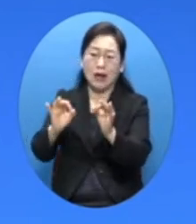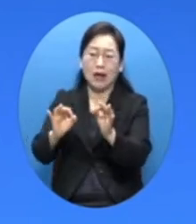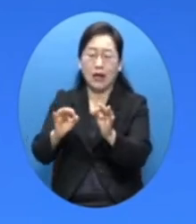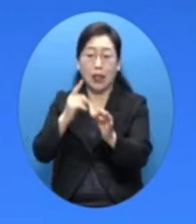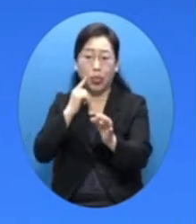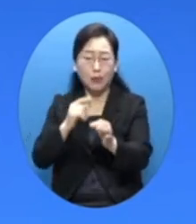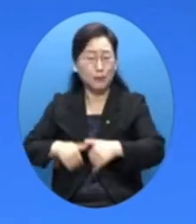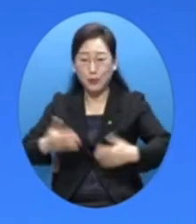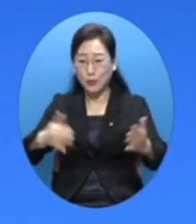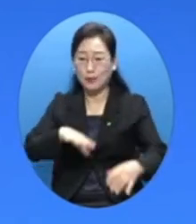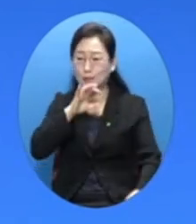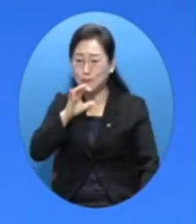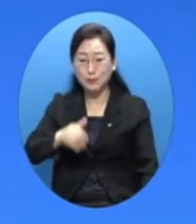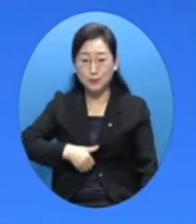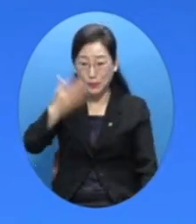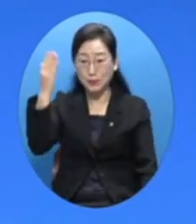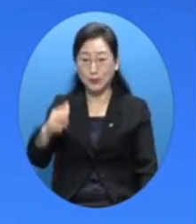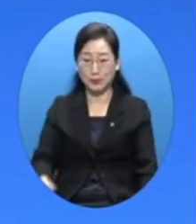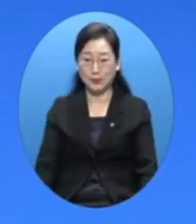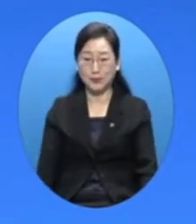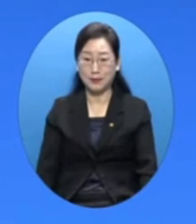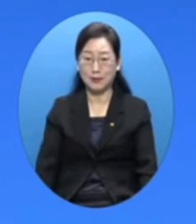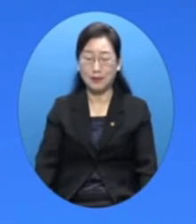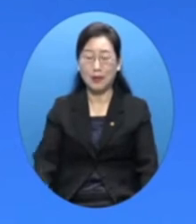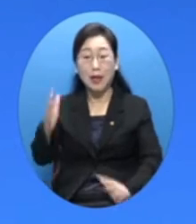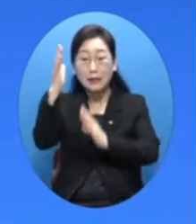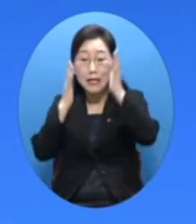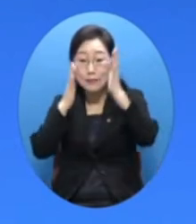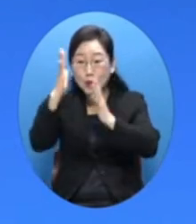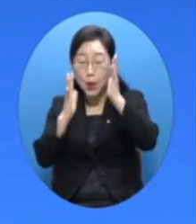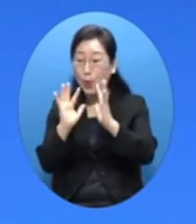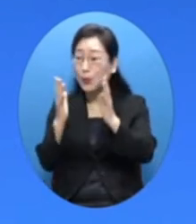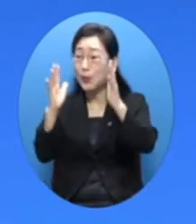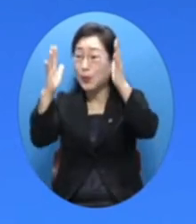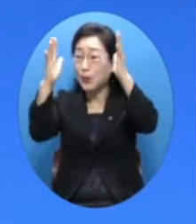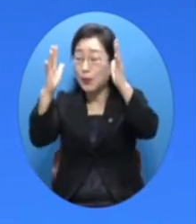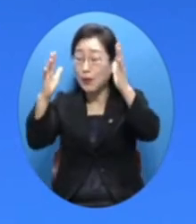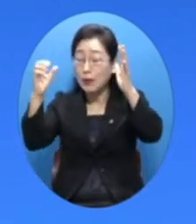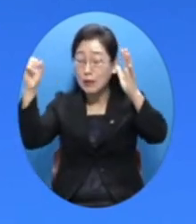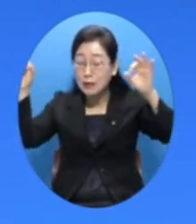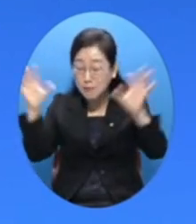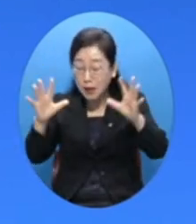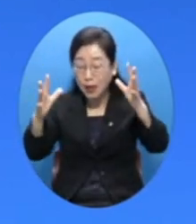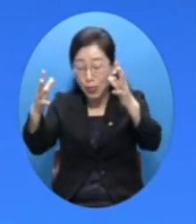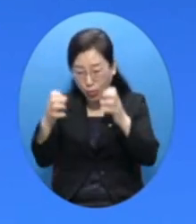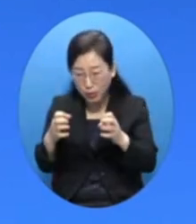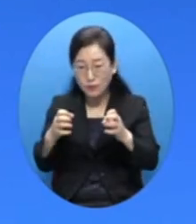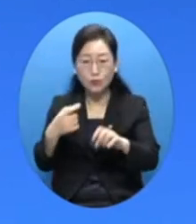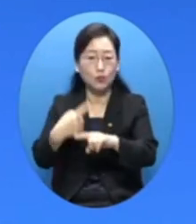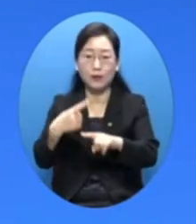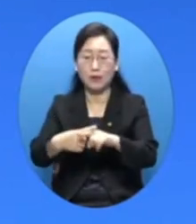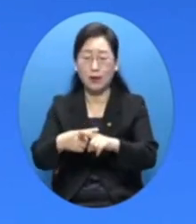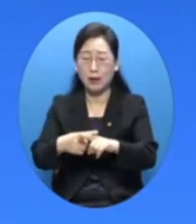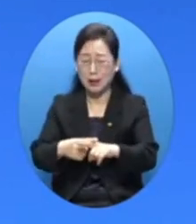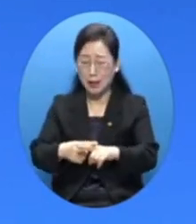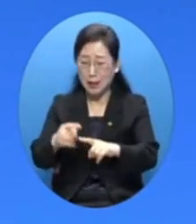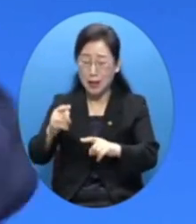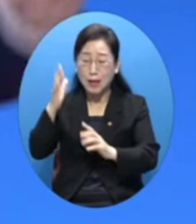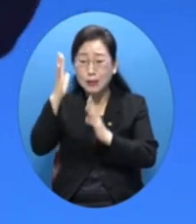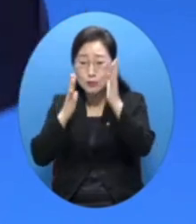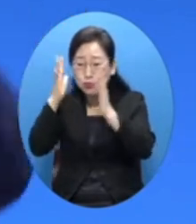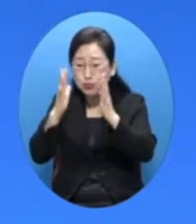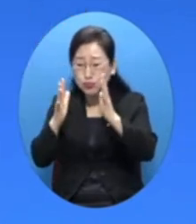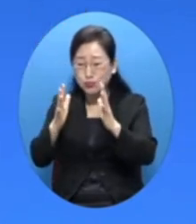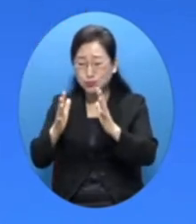없습니다. 불평할 것이 없습니다. 잡초는 빨리 자라지만 금방 시들어 버리는 것입니다. 잡초는 아무런 쓸모 없어서